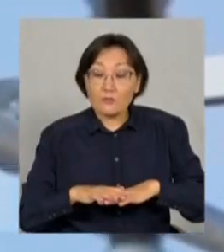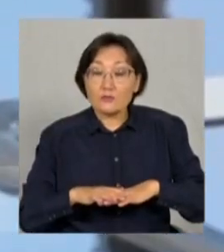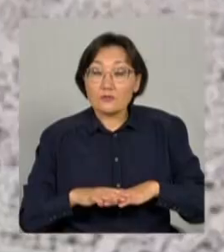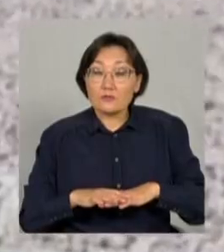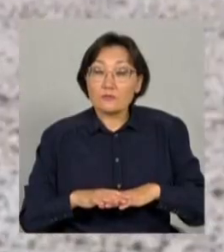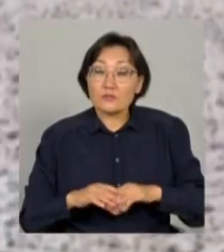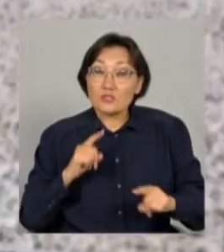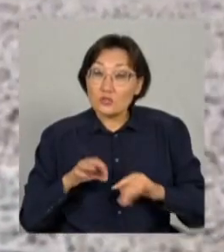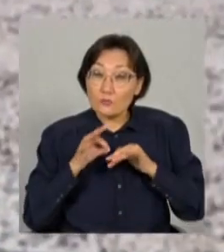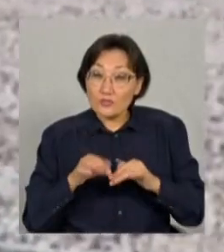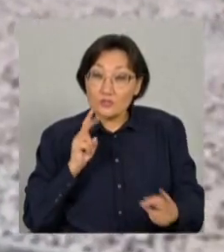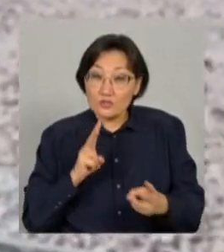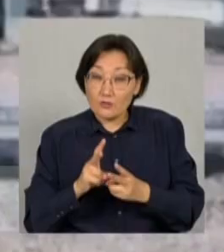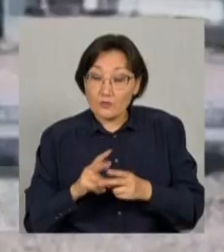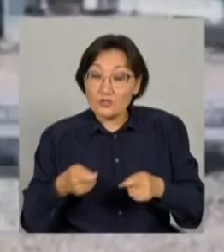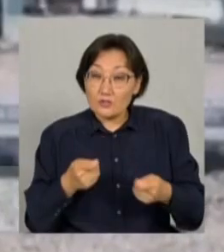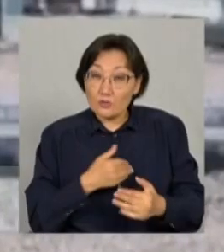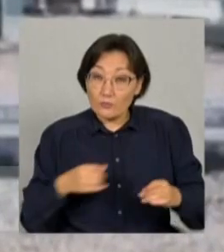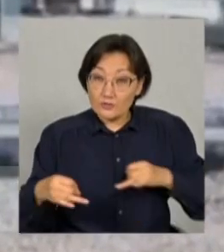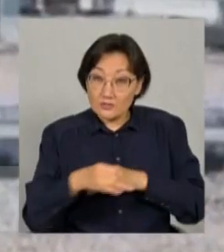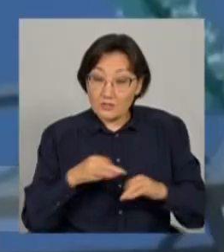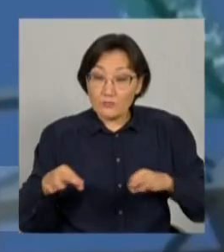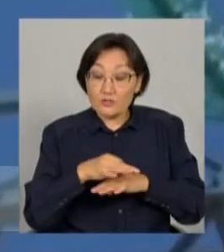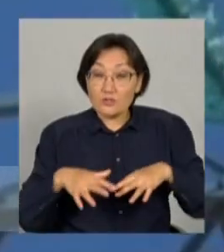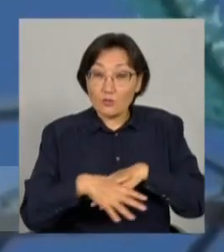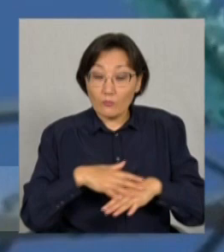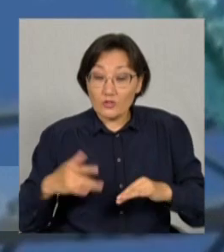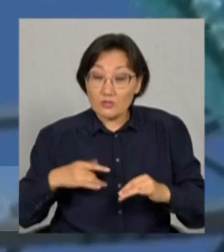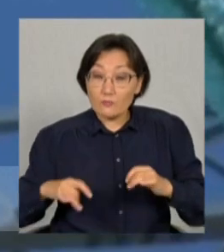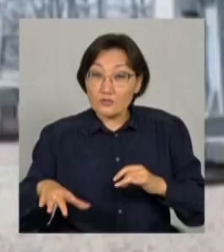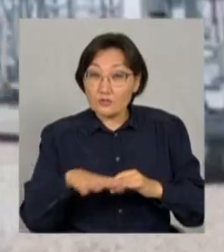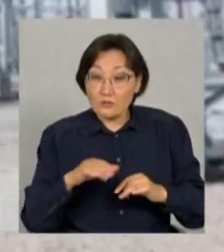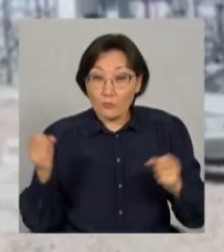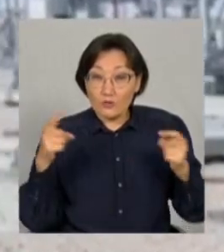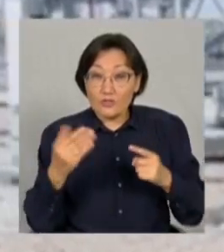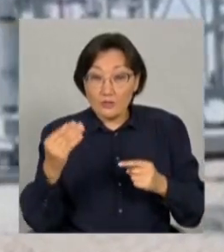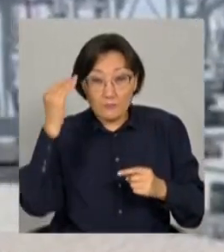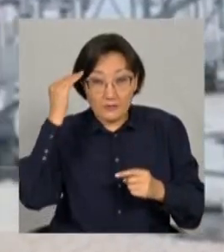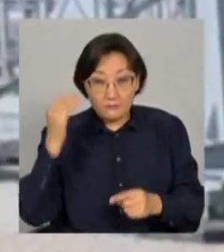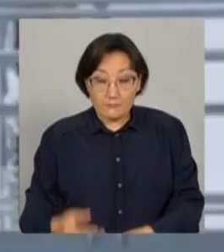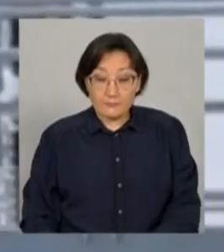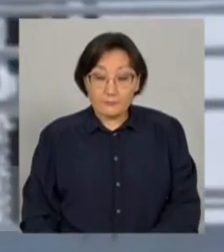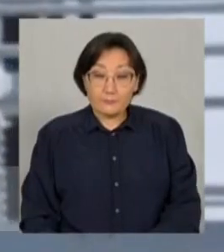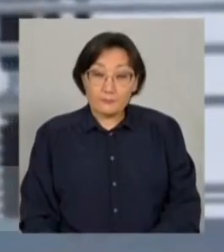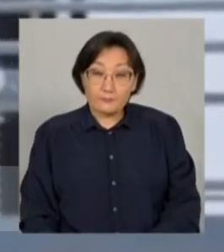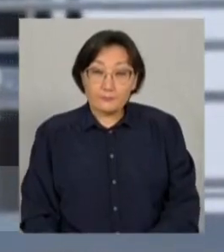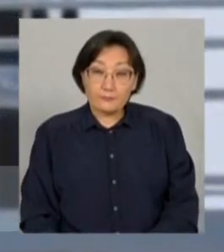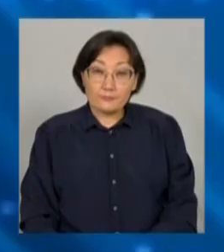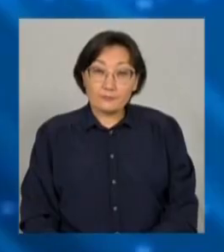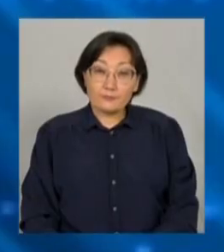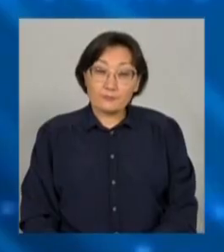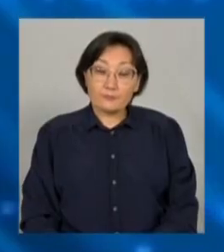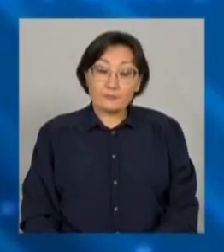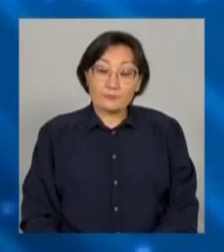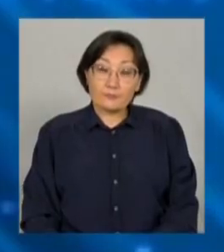общественные слушания. На встрече власти хотят обсудить проект с жителями Жамбылского района и узнать их мнение.